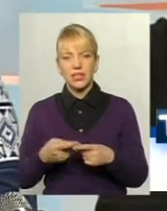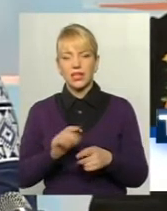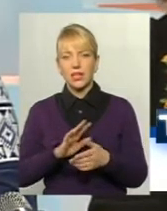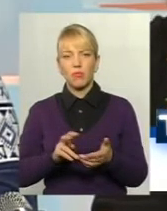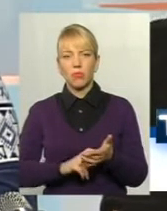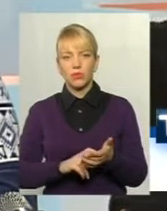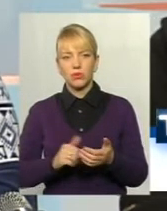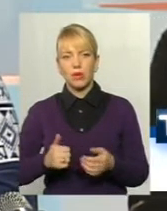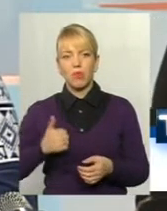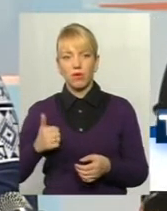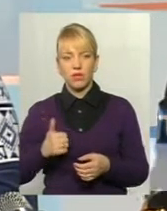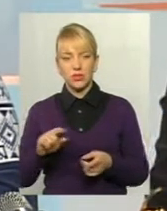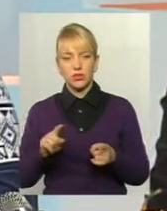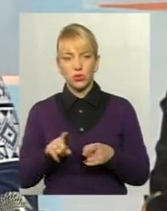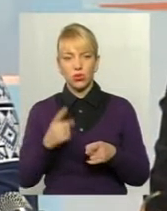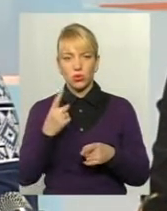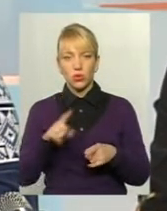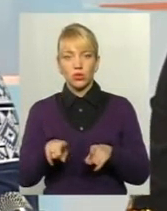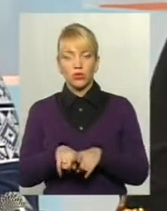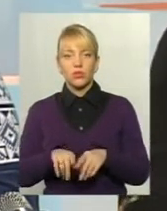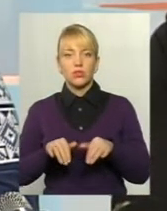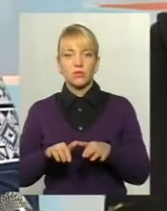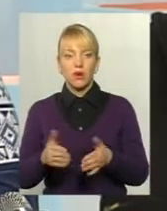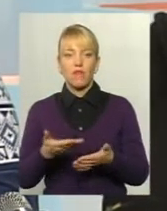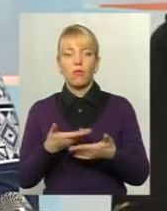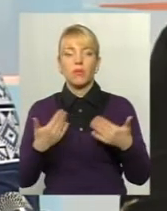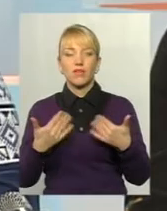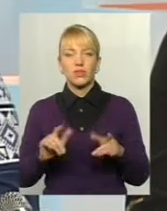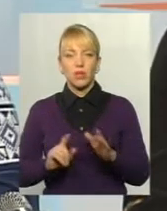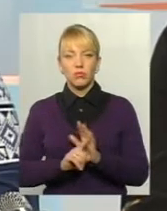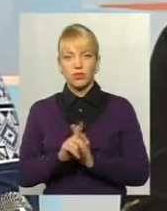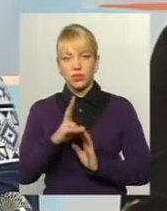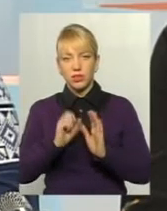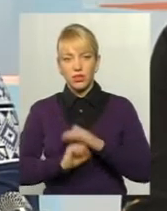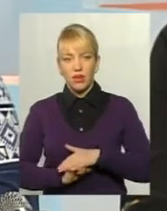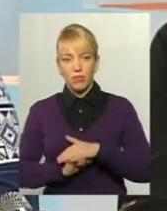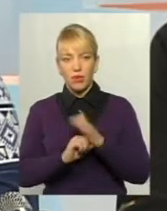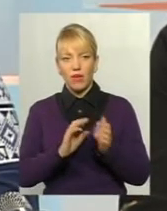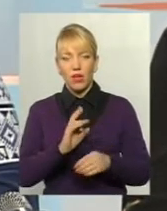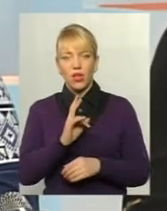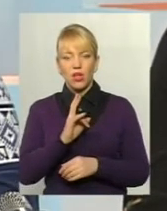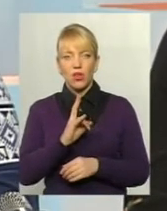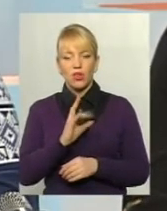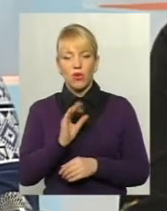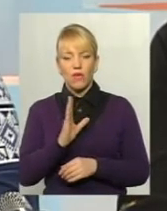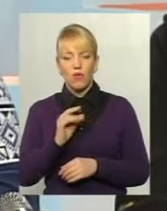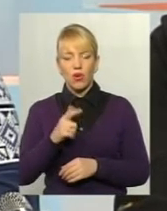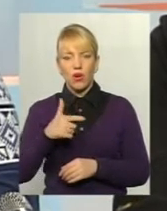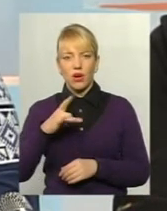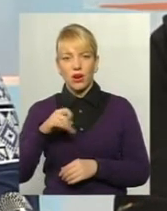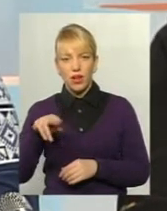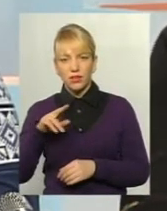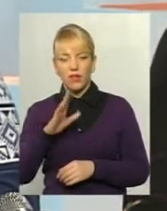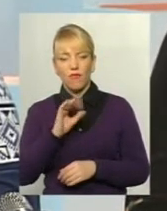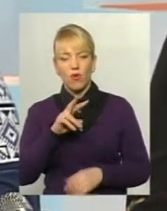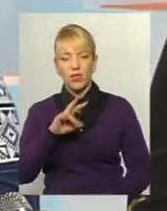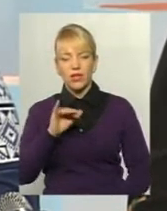побоїмося похвалитися, що одну таку справу ми вже розпочали на базі Новоград-Волинського промислово-економічного